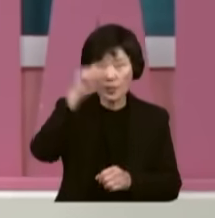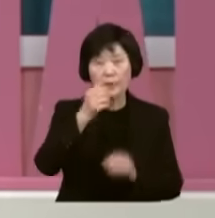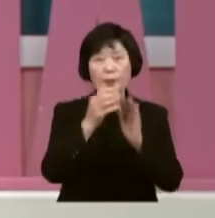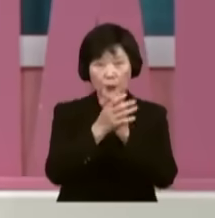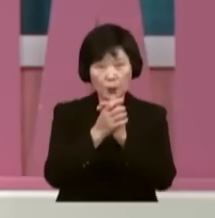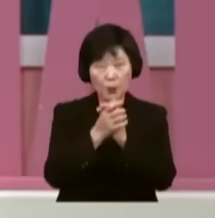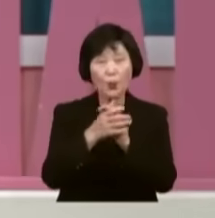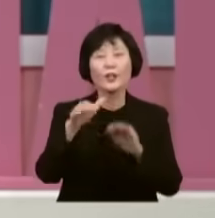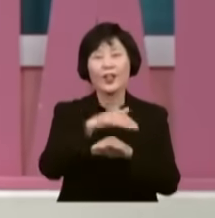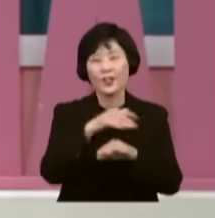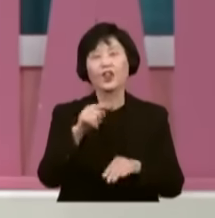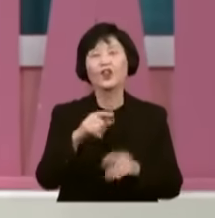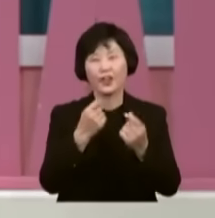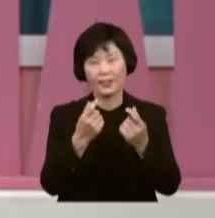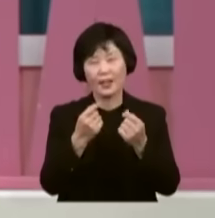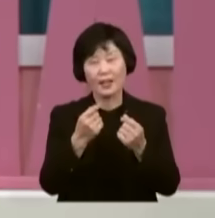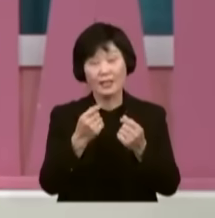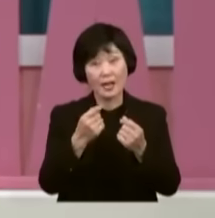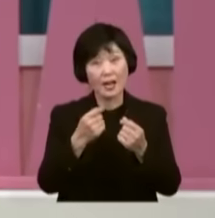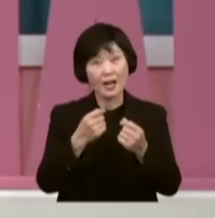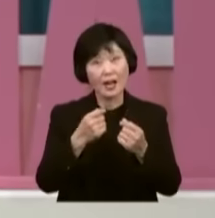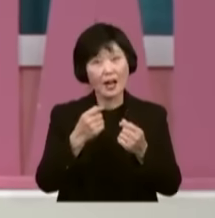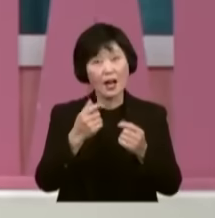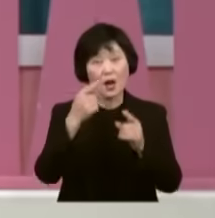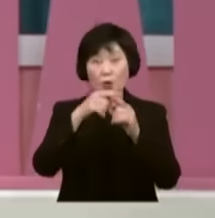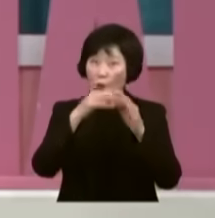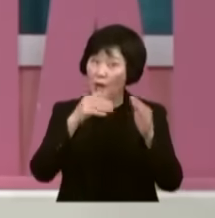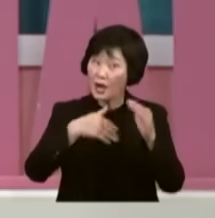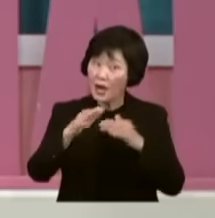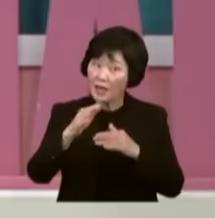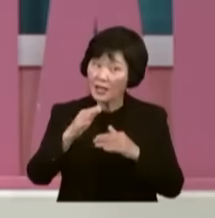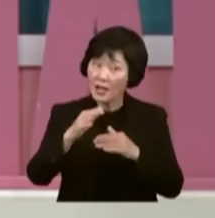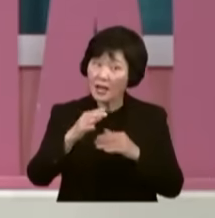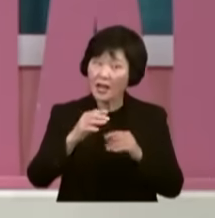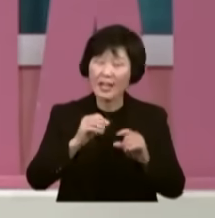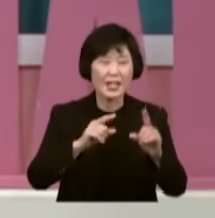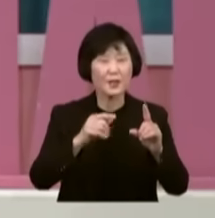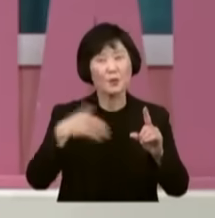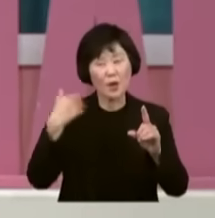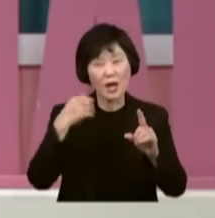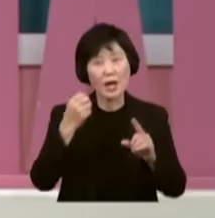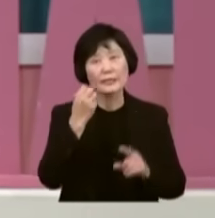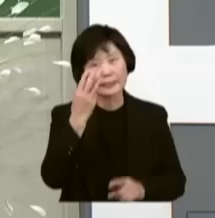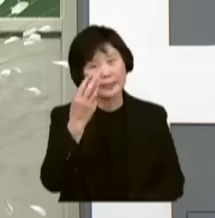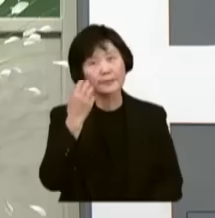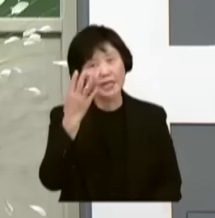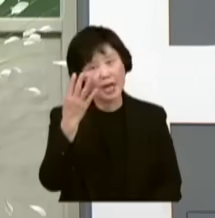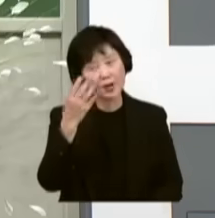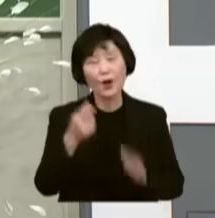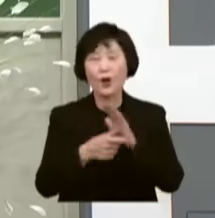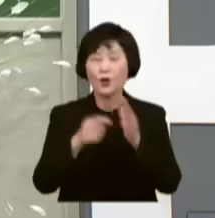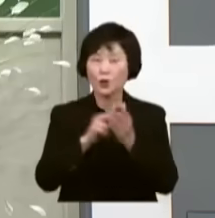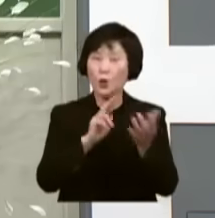3개월에 내가 그거 나간 날짜를 기억을 못 하니까 3-4개월쯤에 이제 이변이 일어나는 거지. 그러니까